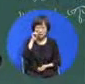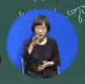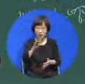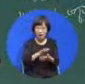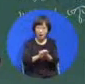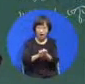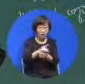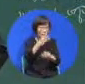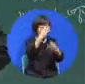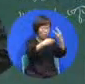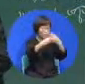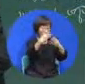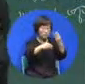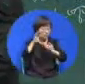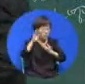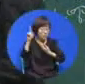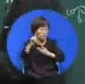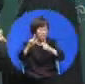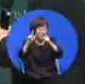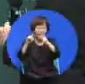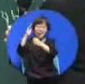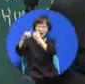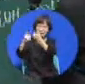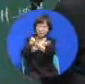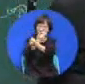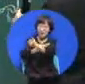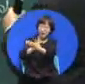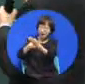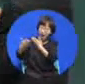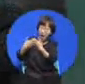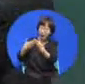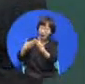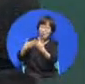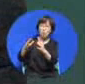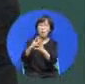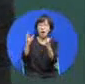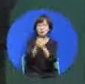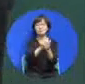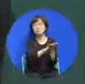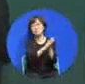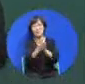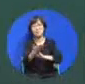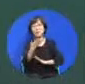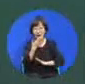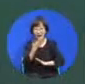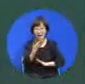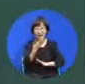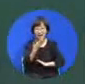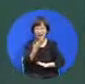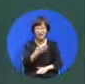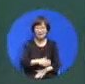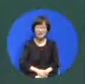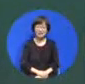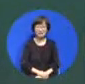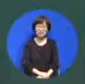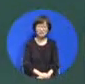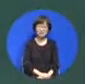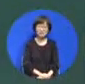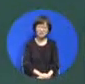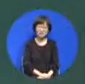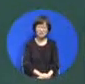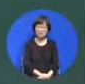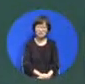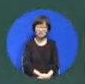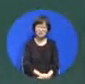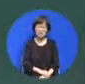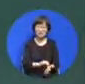버려요. If our remnants can experience it just a little bit, they will be completely changed. 어떻게 됩니까? And one day, what will happen?